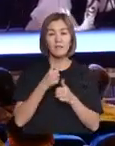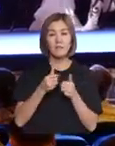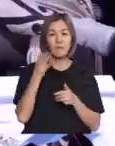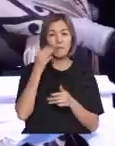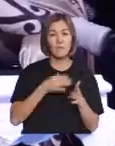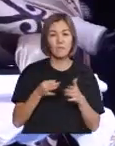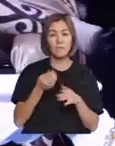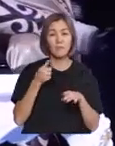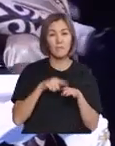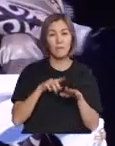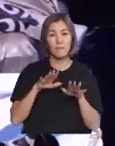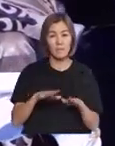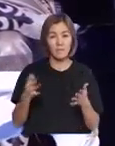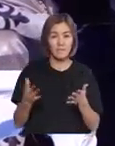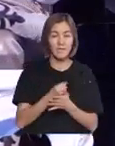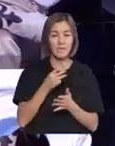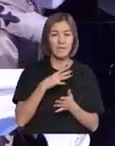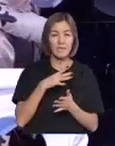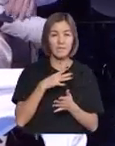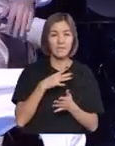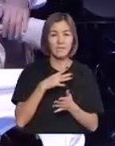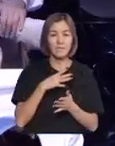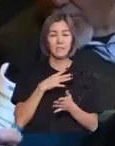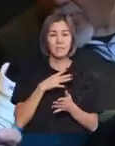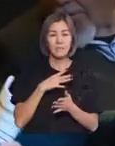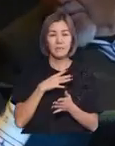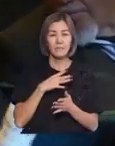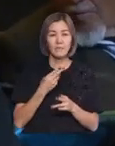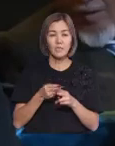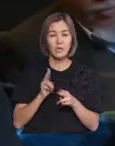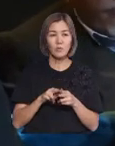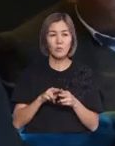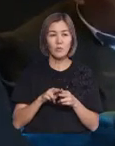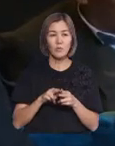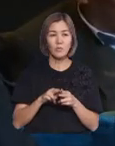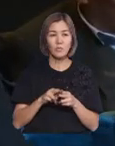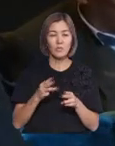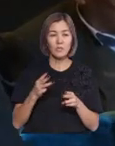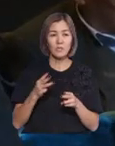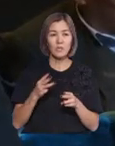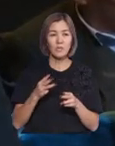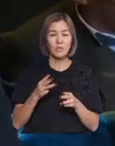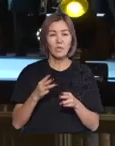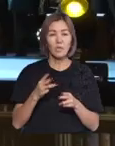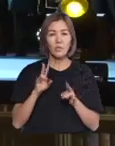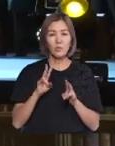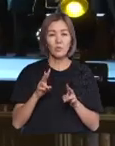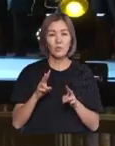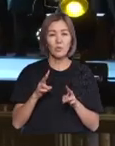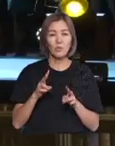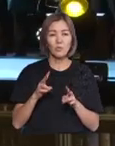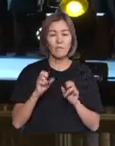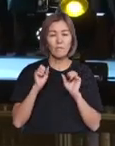области одержала победу над творческим коллективом из края Жетсум, которая не только принесла триумф участникам, но и предоставила